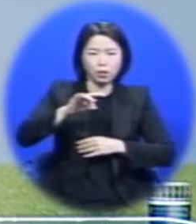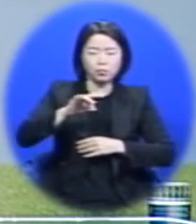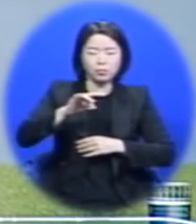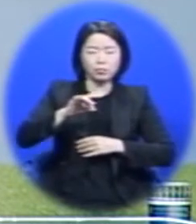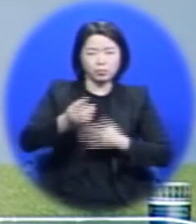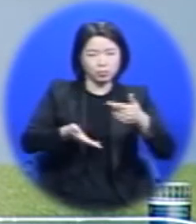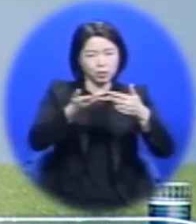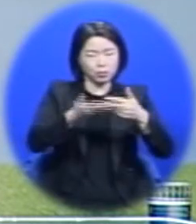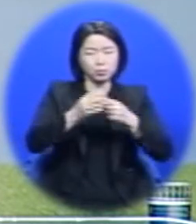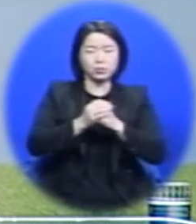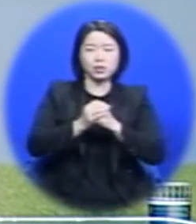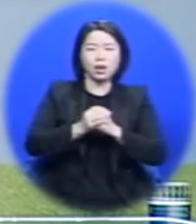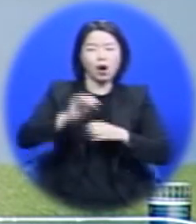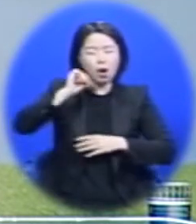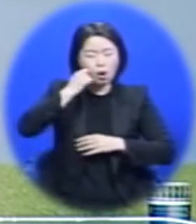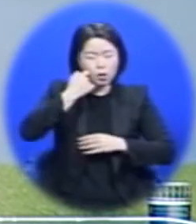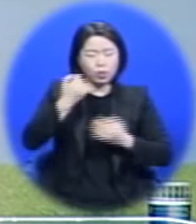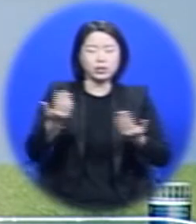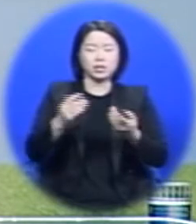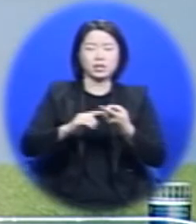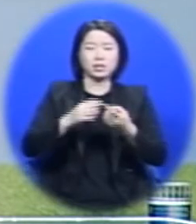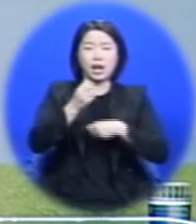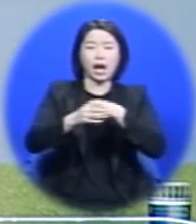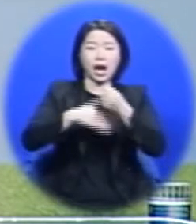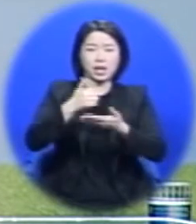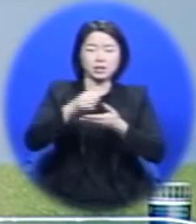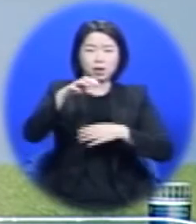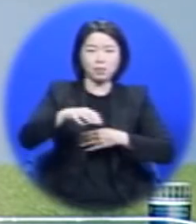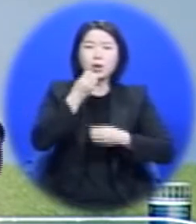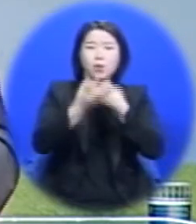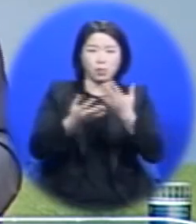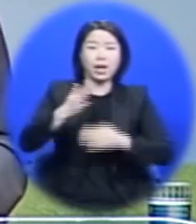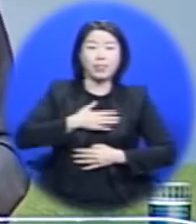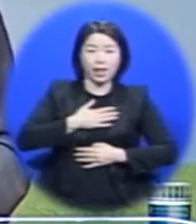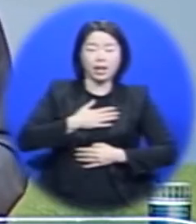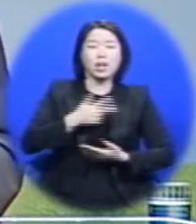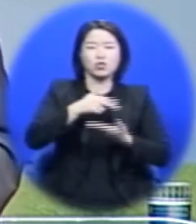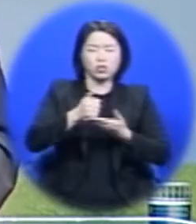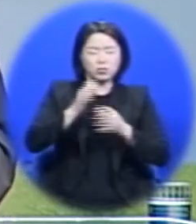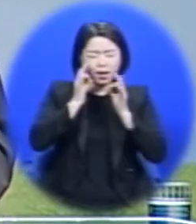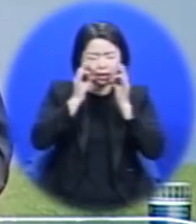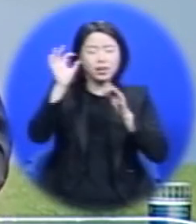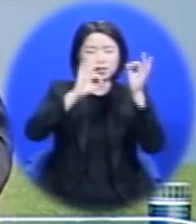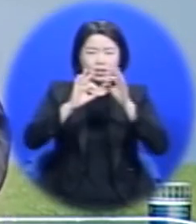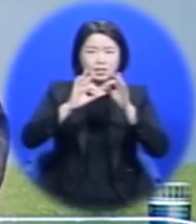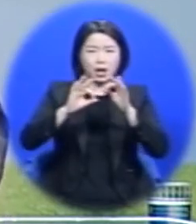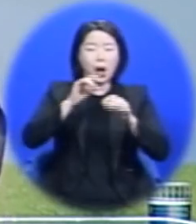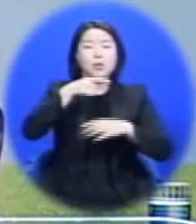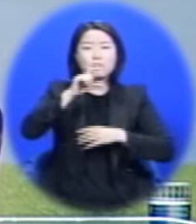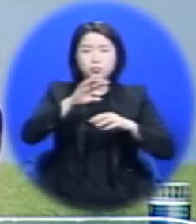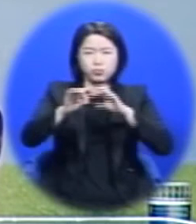어려운 사정을 하나님 앞에 고백합니다. 1절에 보면 내가 주님을 애타게 찾습니다. 물기 없는